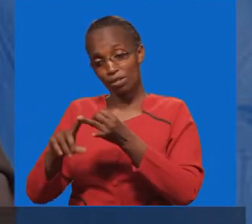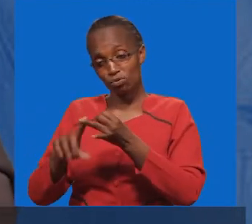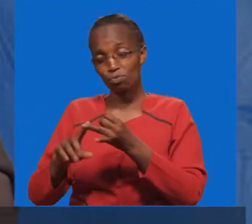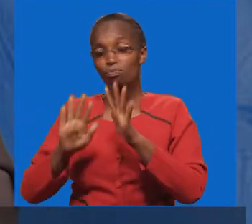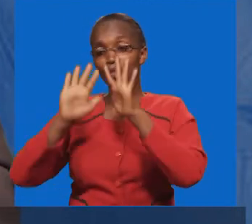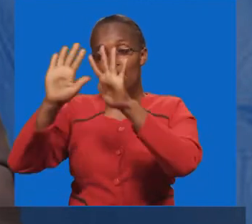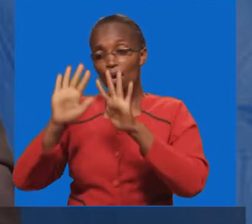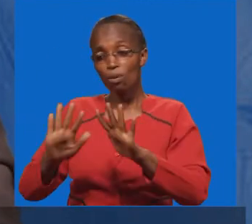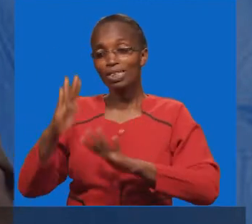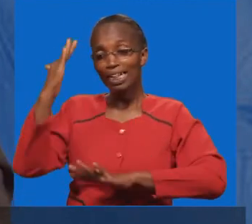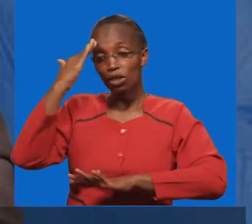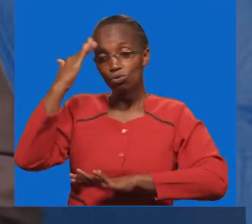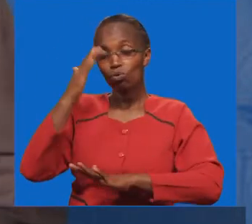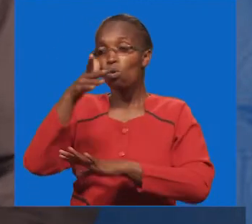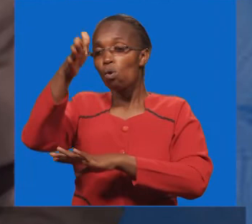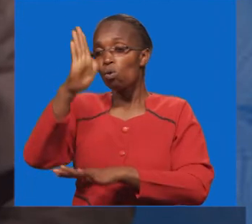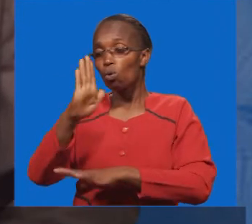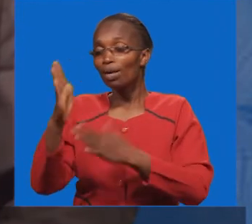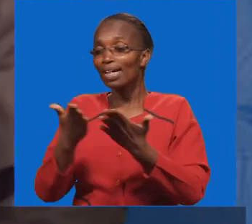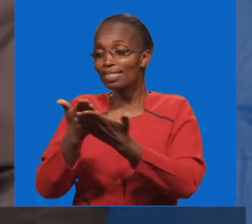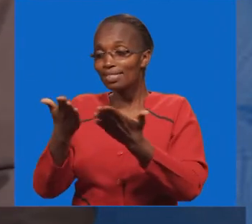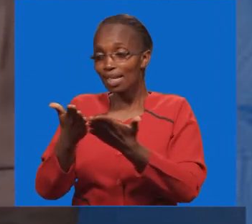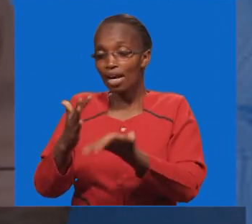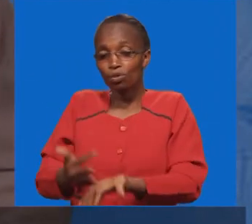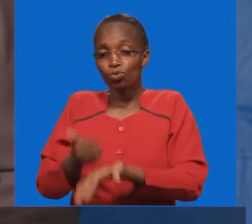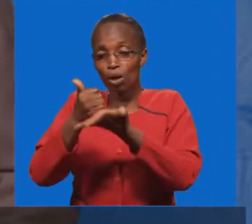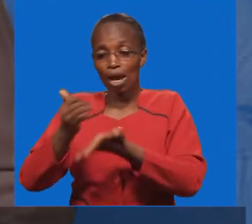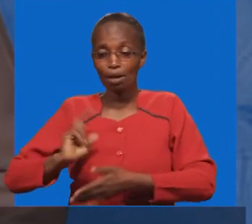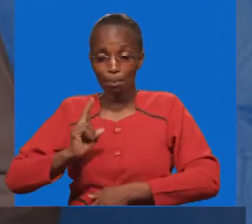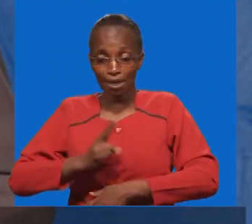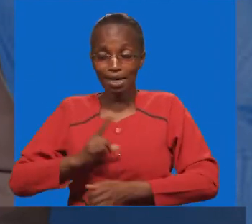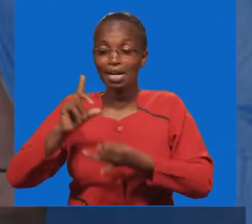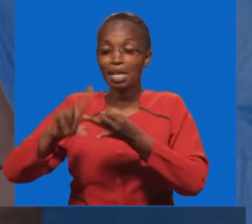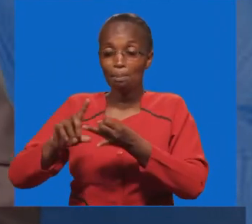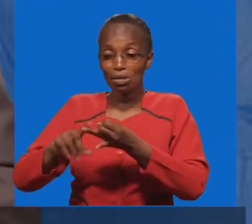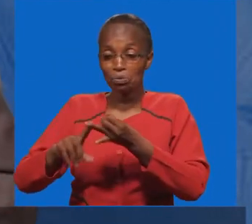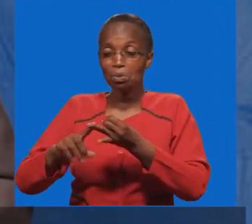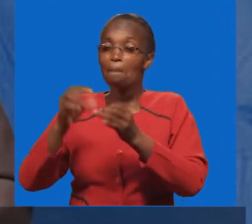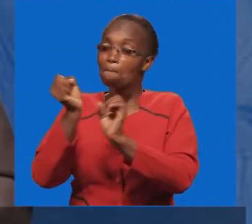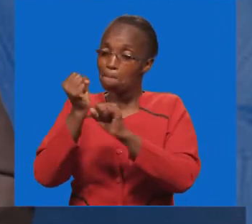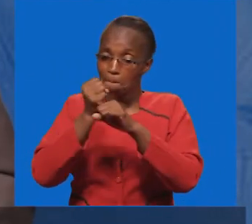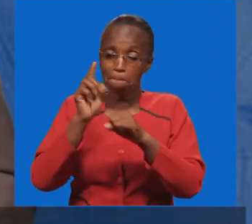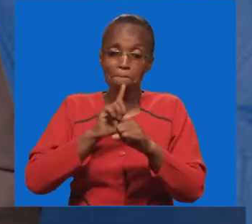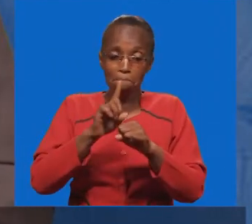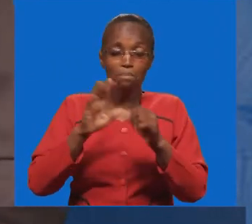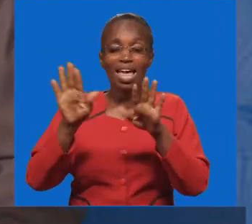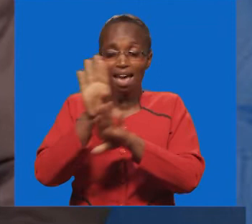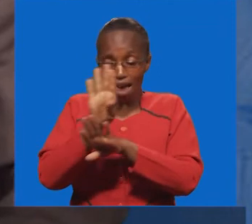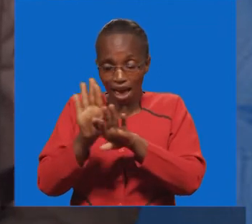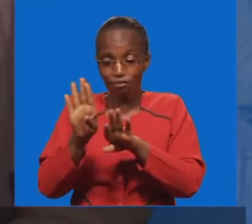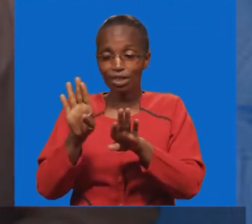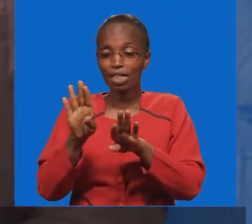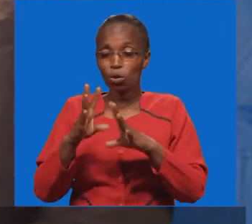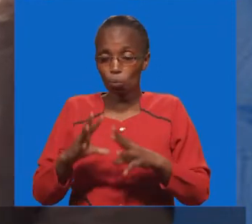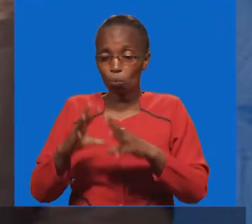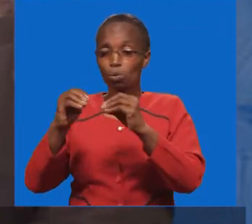tukaweze kuangamia. Na ni vizuri kujua kana kwamba hako pale kutushungulikia, hako pale